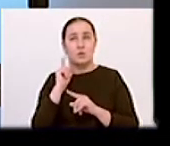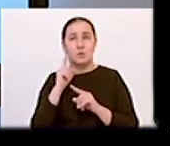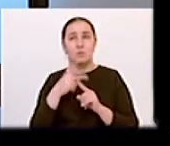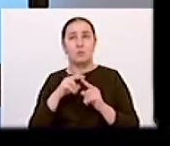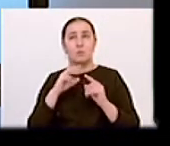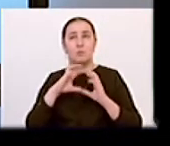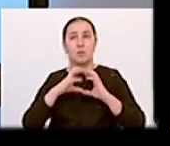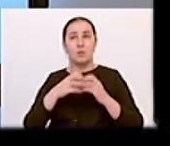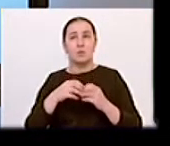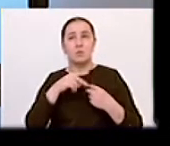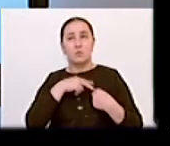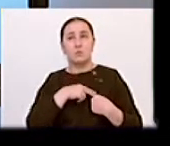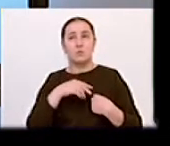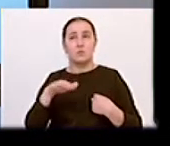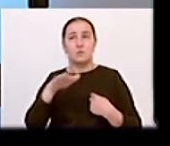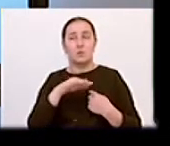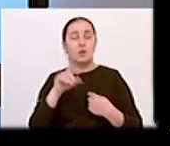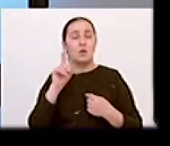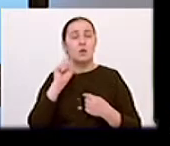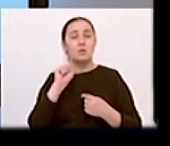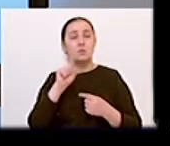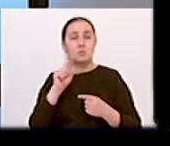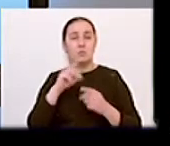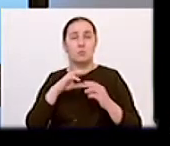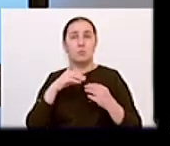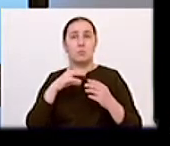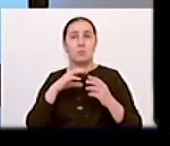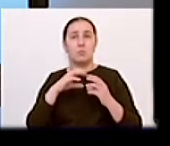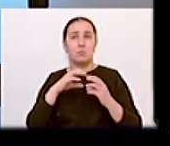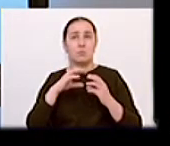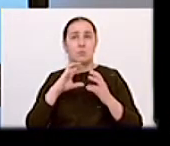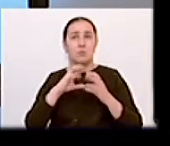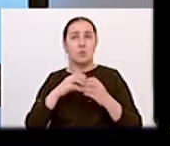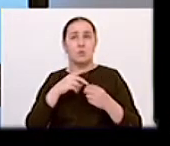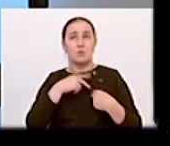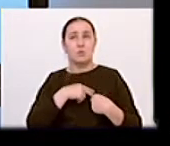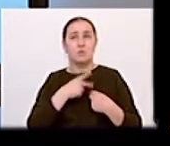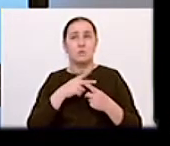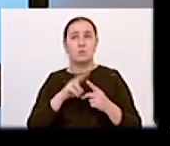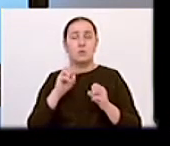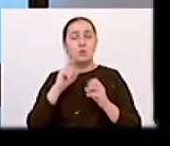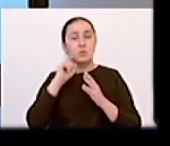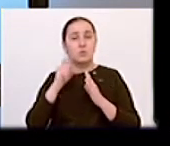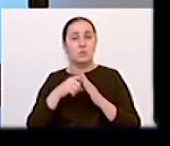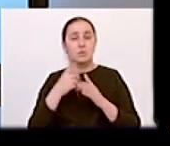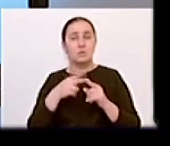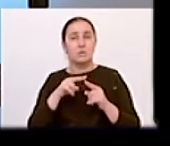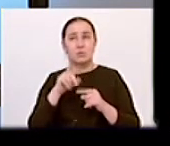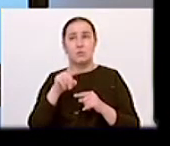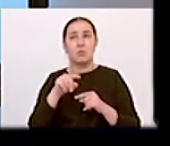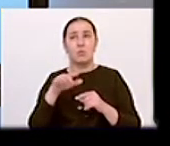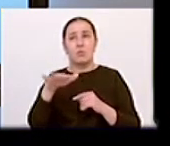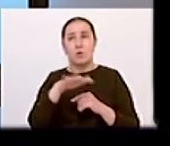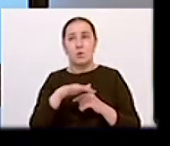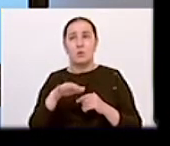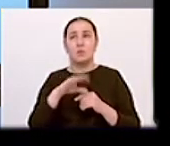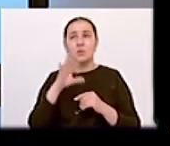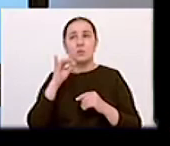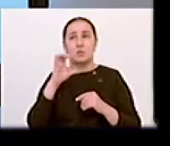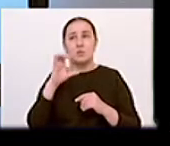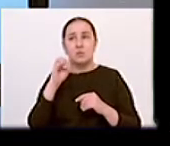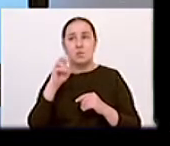мирный труд страны. А что такое мирный труд страны? Как нам уточнить это? Поля и